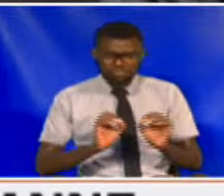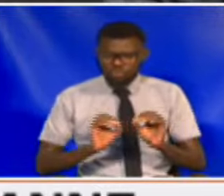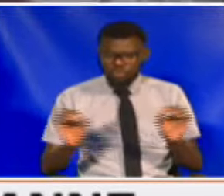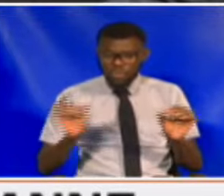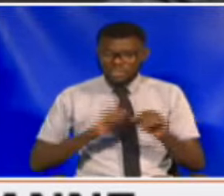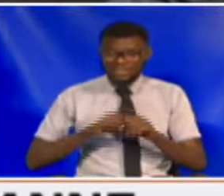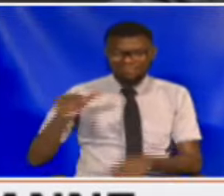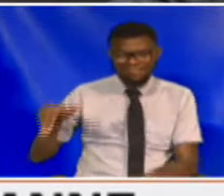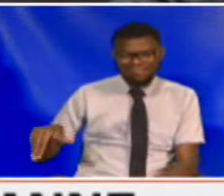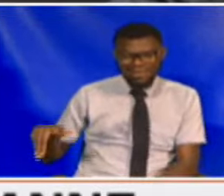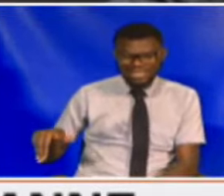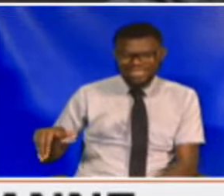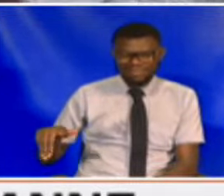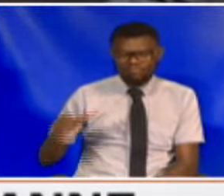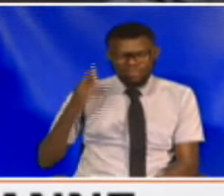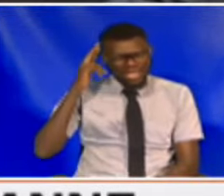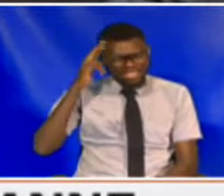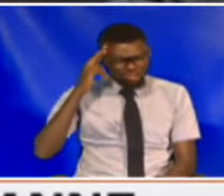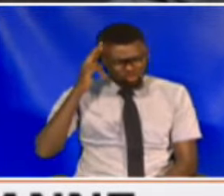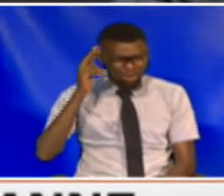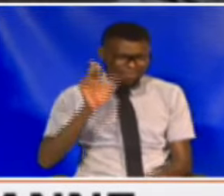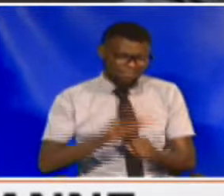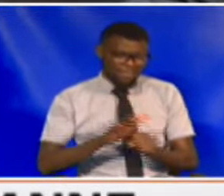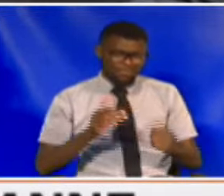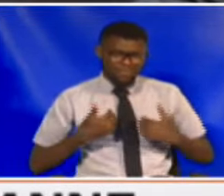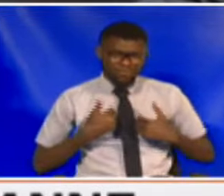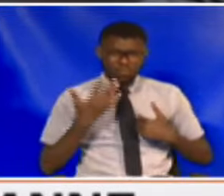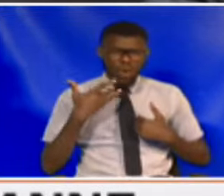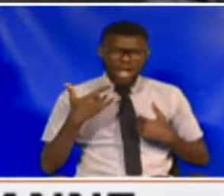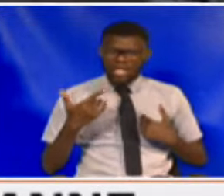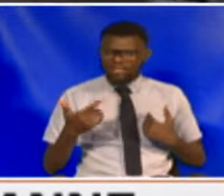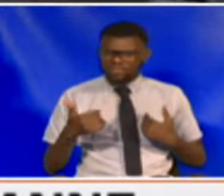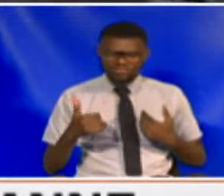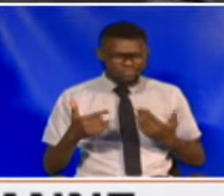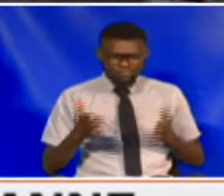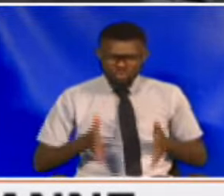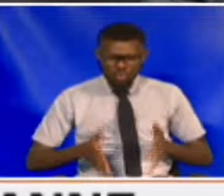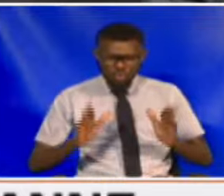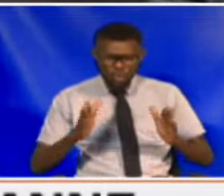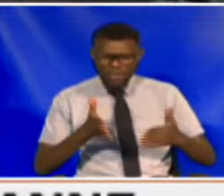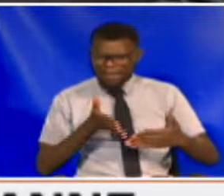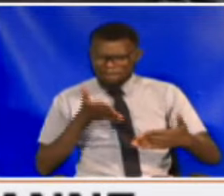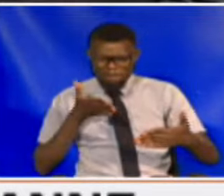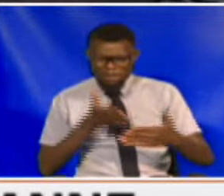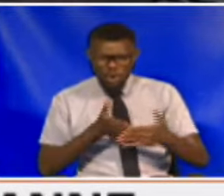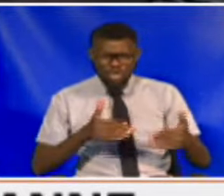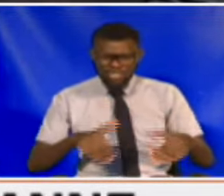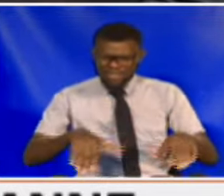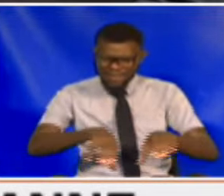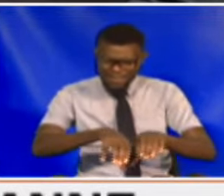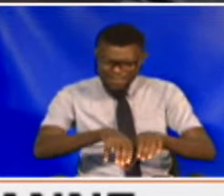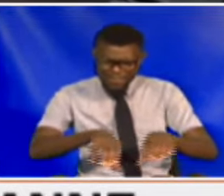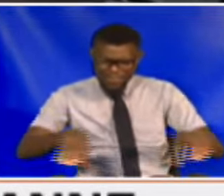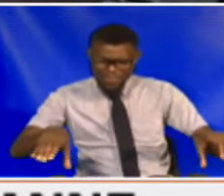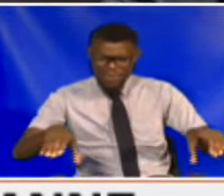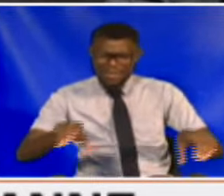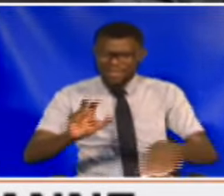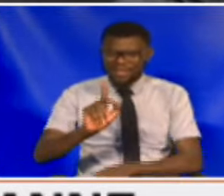for various reasons, one of which was the barricading of the route to